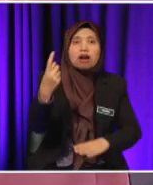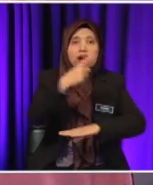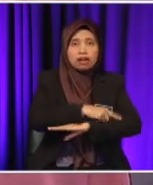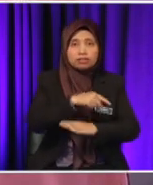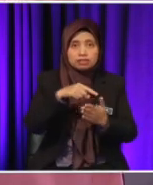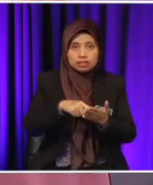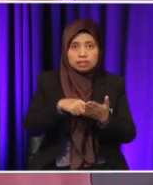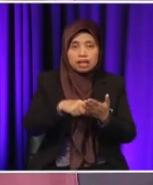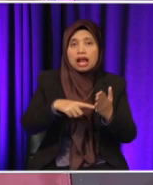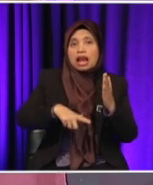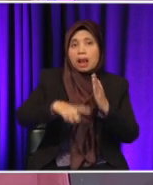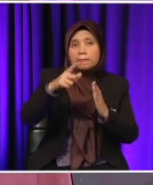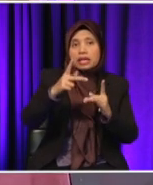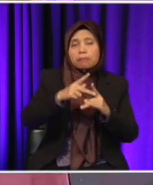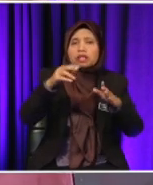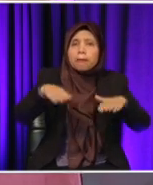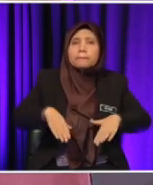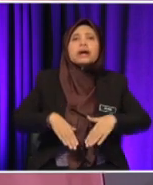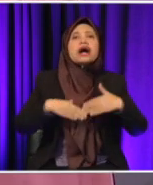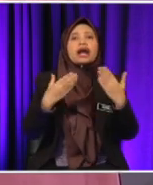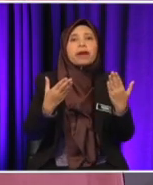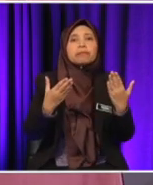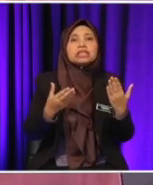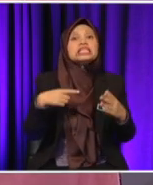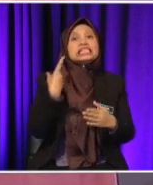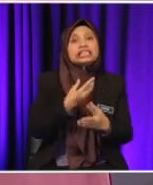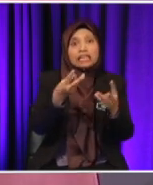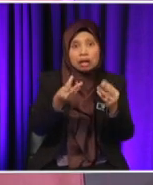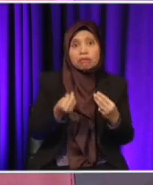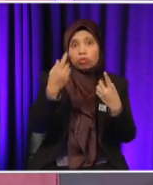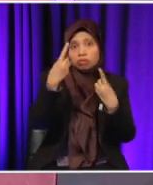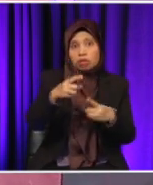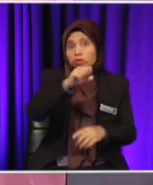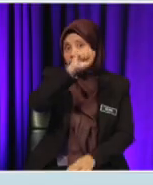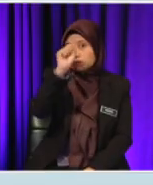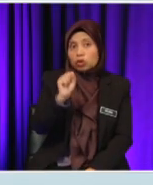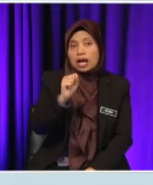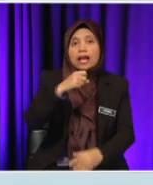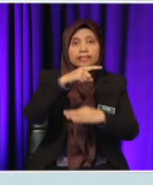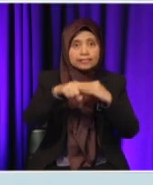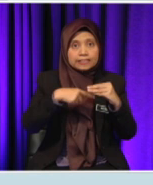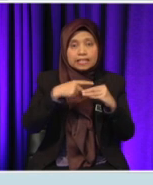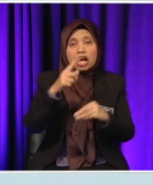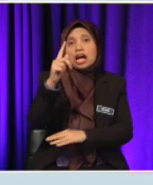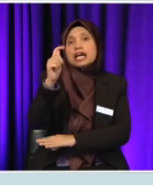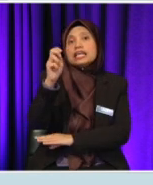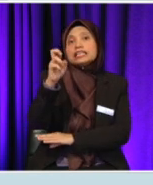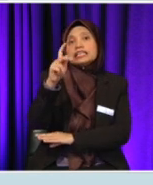tengok lebih kepada bagaimana kita tidak menjawab soal Lan mengenai teknik